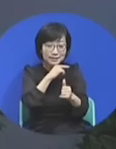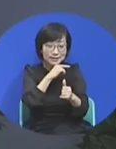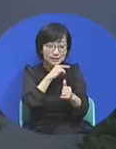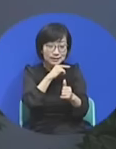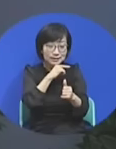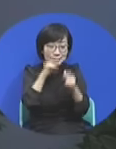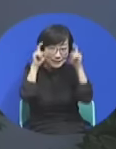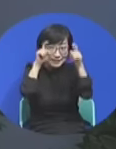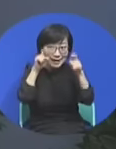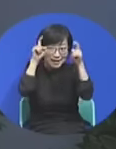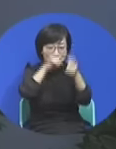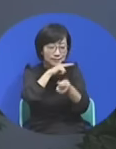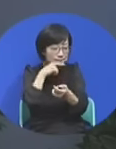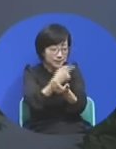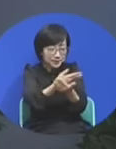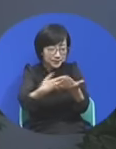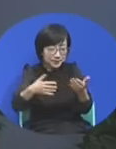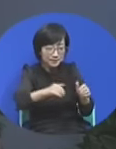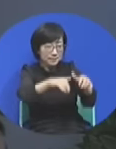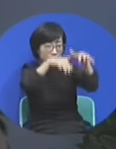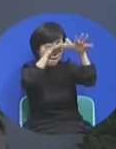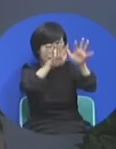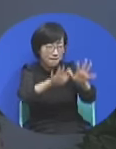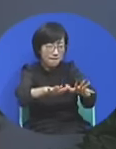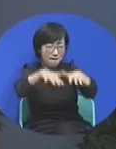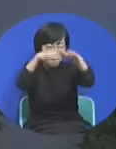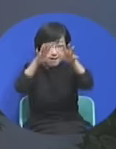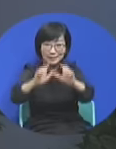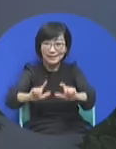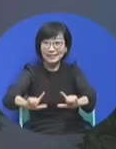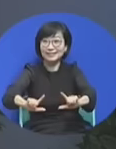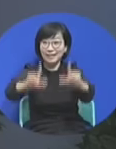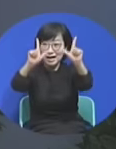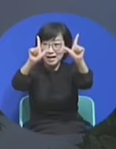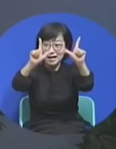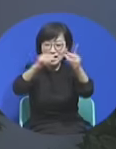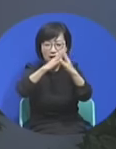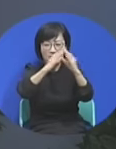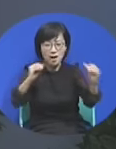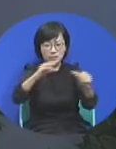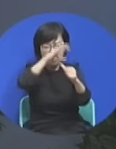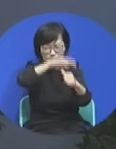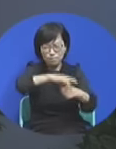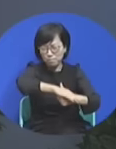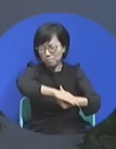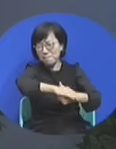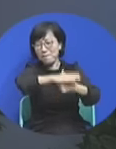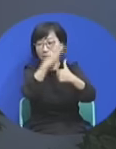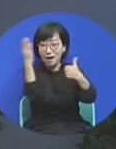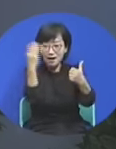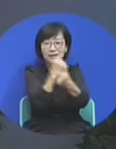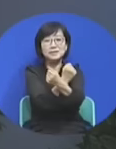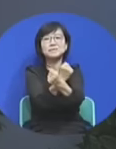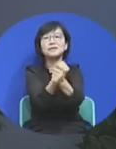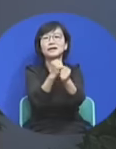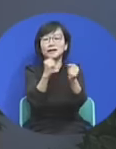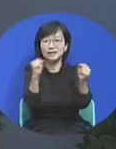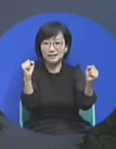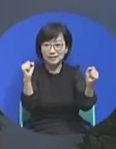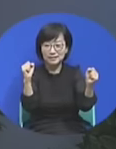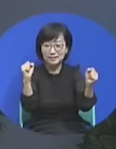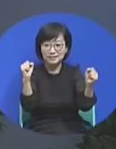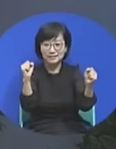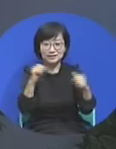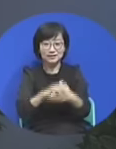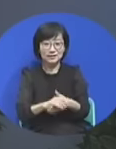너무 해방돼 나온 겁니다. The day the Israelites held out the covenant of Exodus 3:18 and applied the blood of the lamb, they were set free. They came out. 오늘